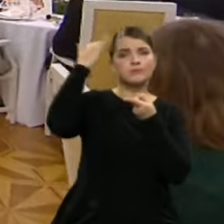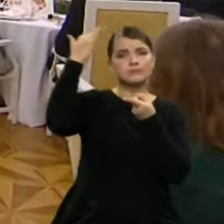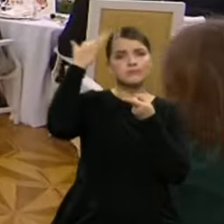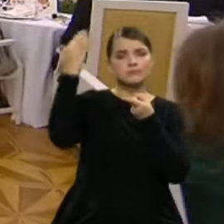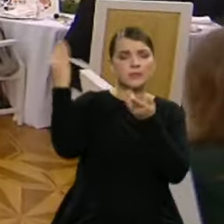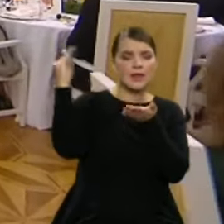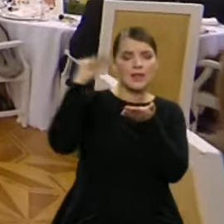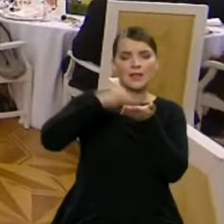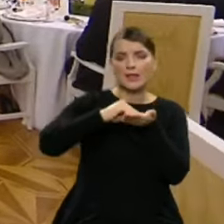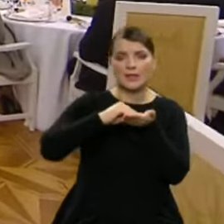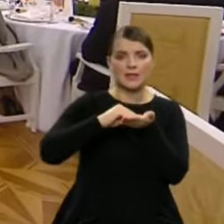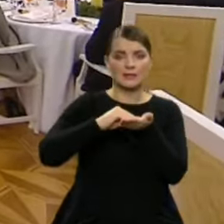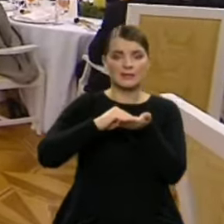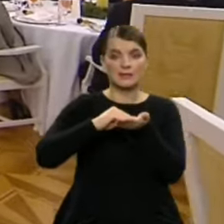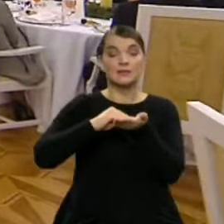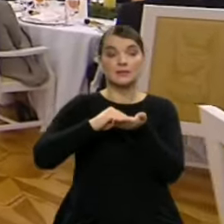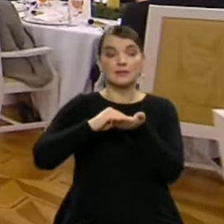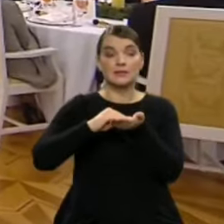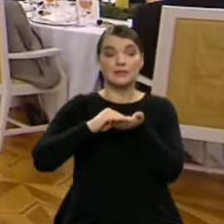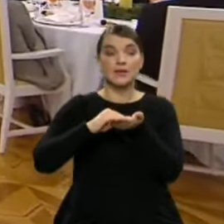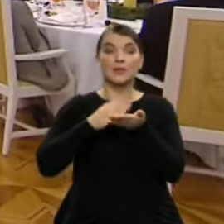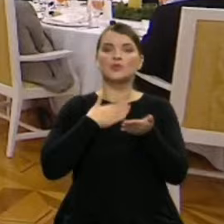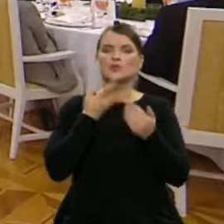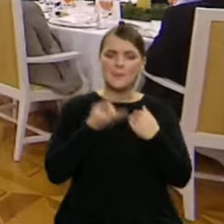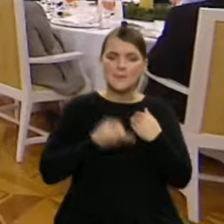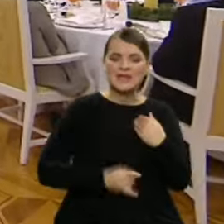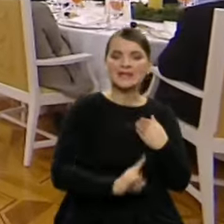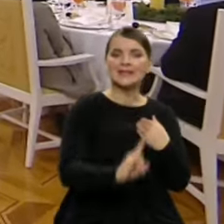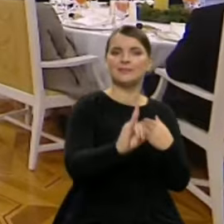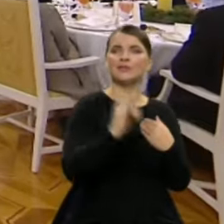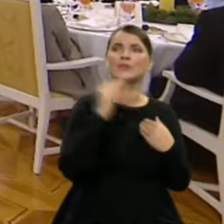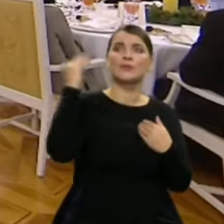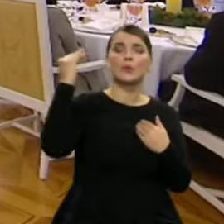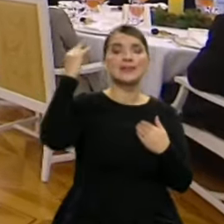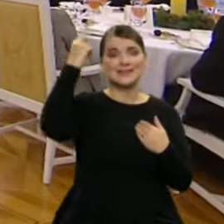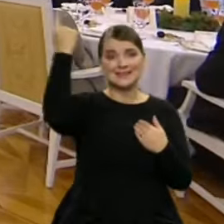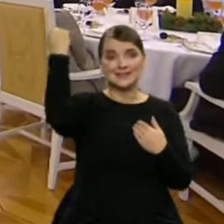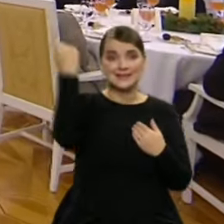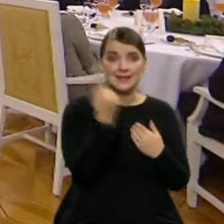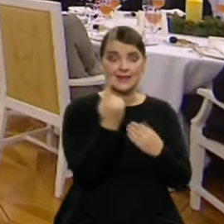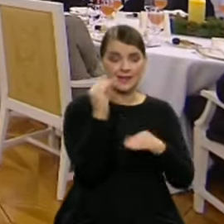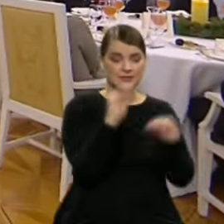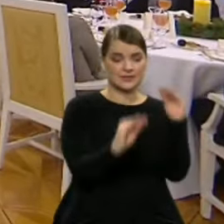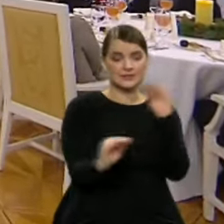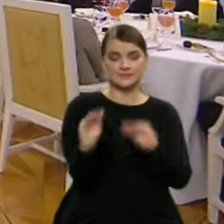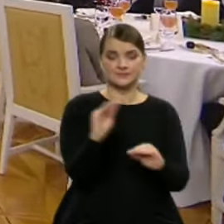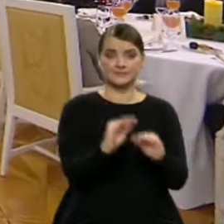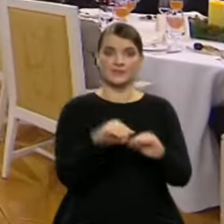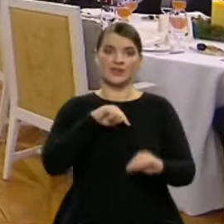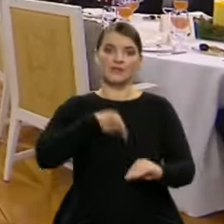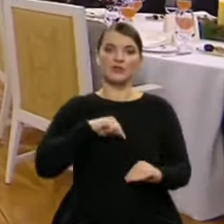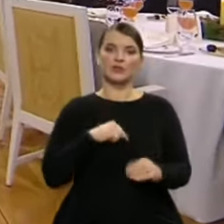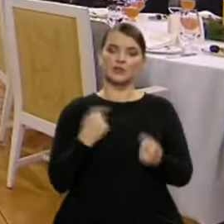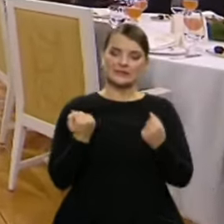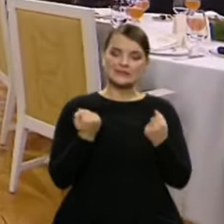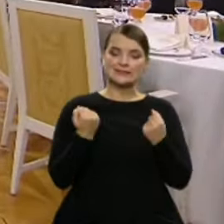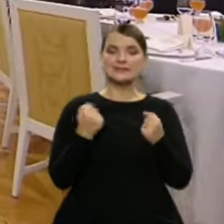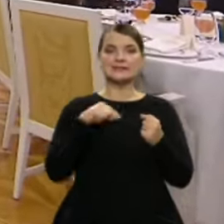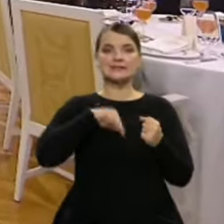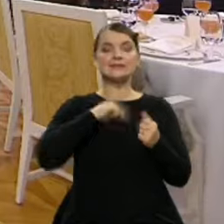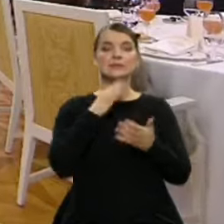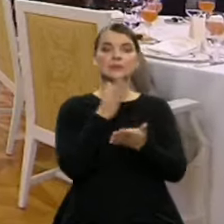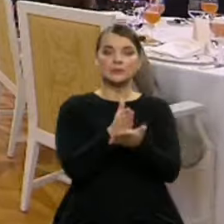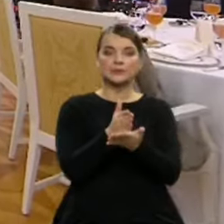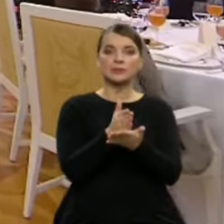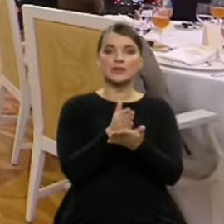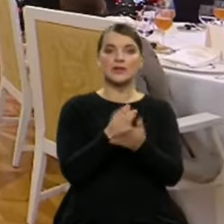panašumą. Mūsų prigimtis yra paties Dievo sukurta. Savyje nešiojame dieviškumą ir jai